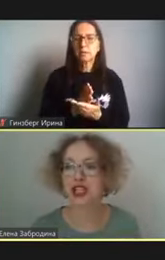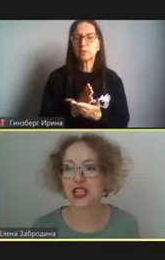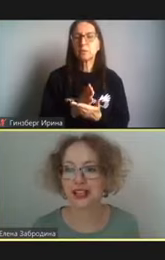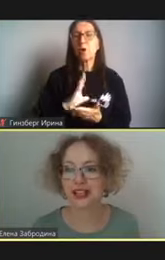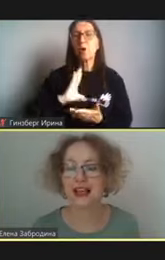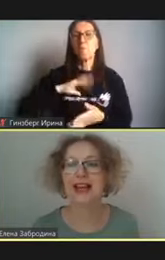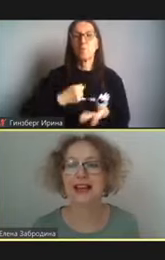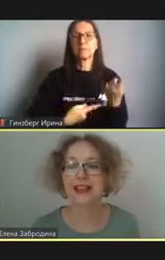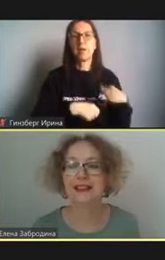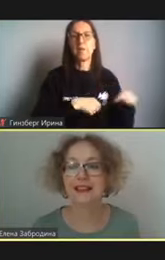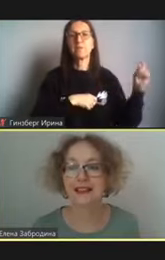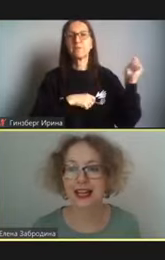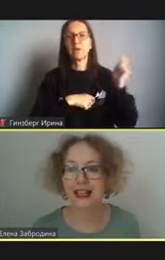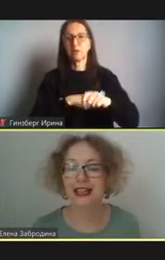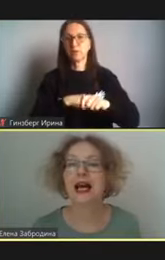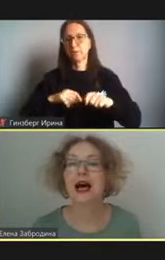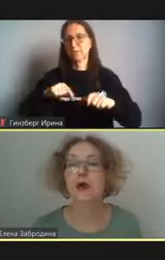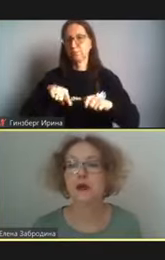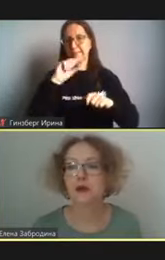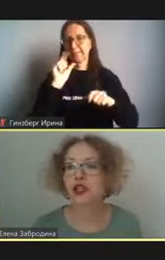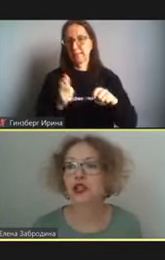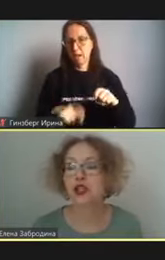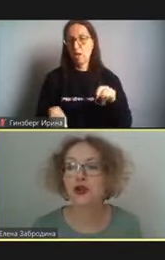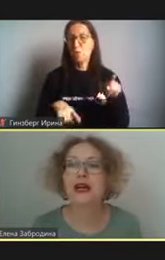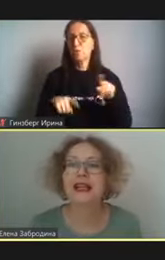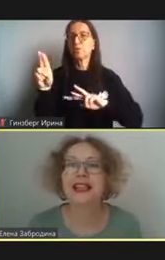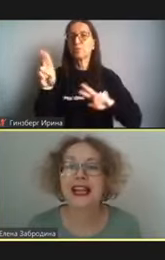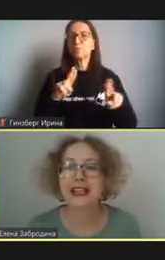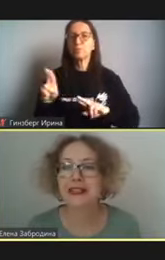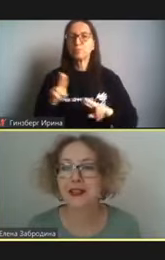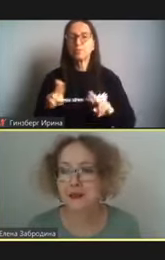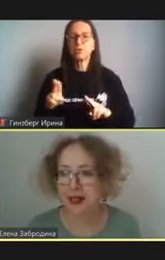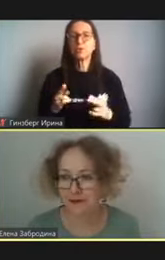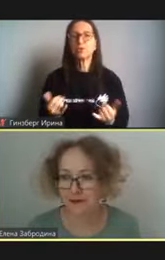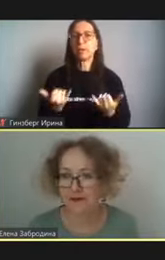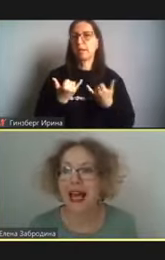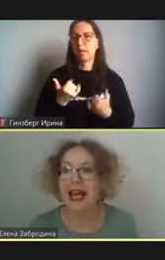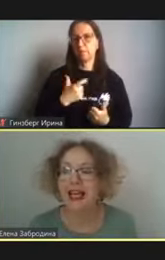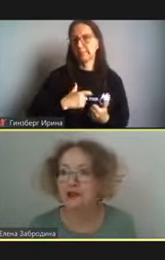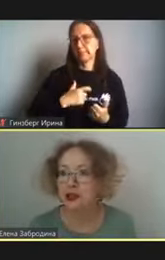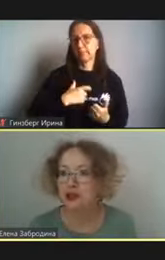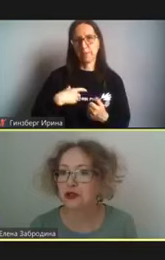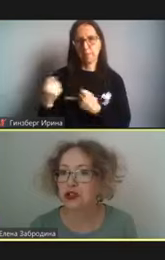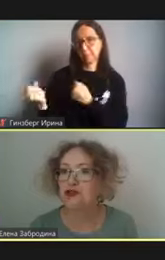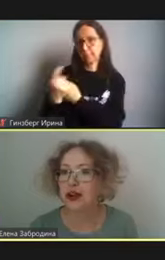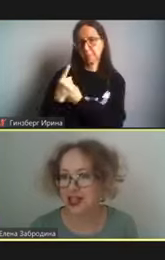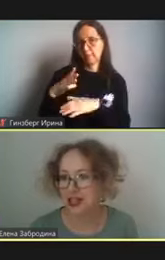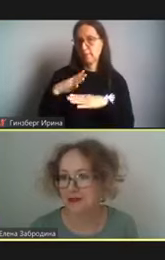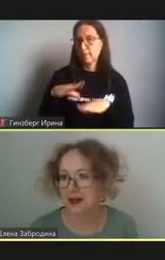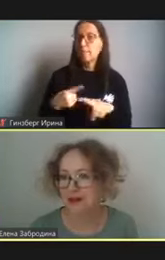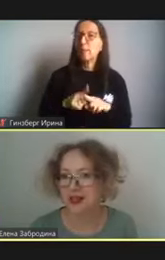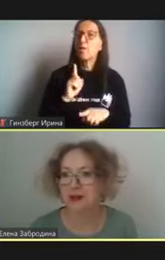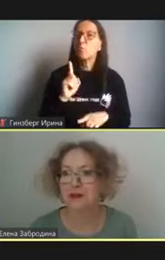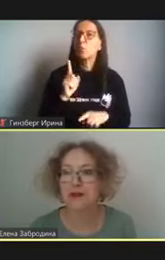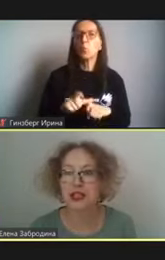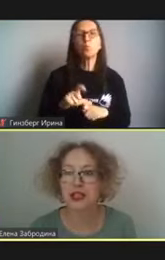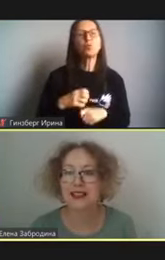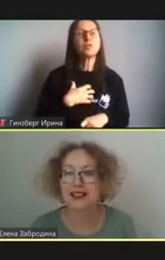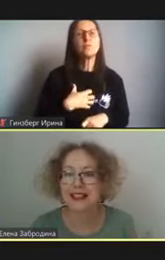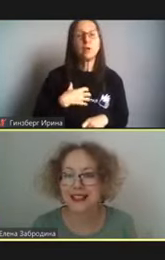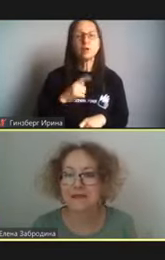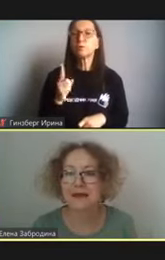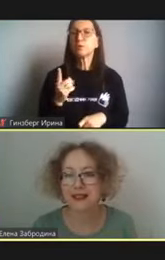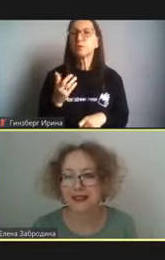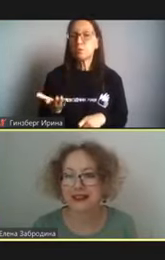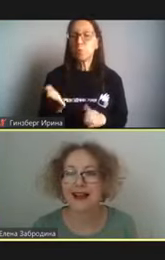возвращения из Италии. Он пишет ее для себя. И вот это очень важный момент, потому что